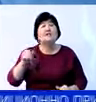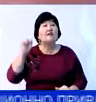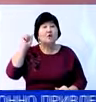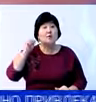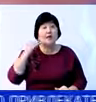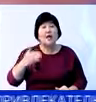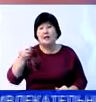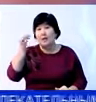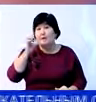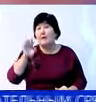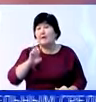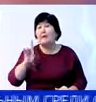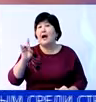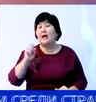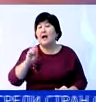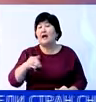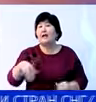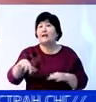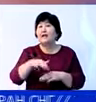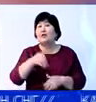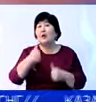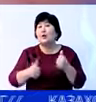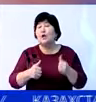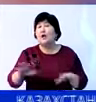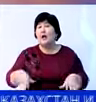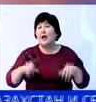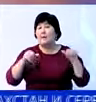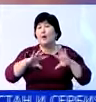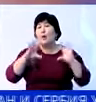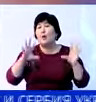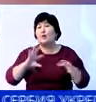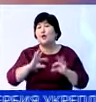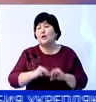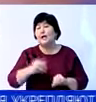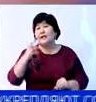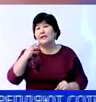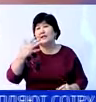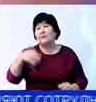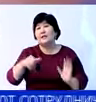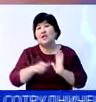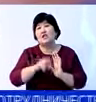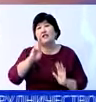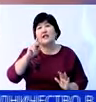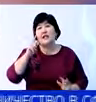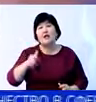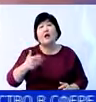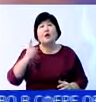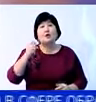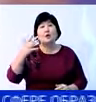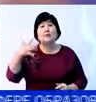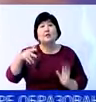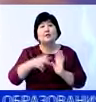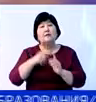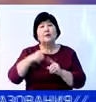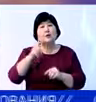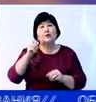Узбекистане. Напомним, Бекболат Рахат на континентальном турнире поднял в общей сложности 356 килограммов, 158